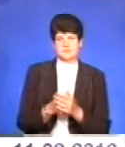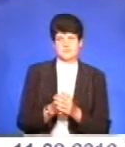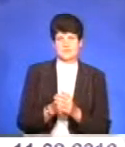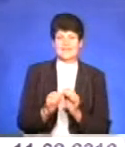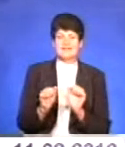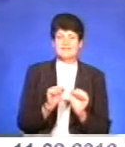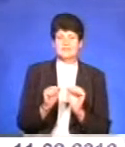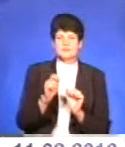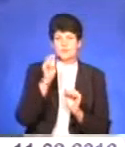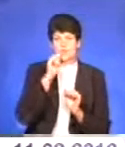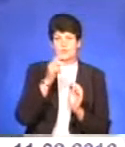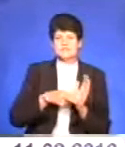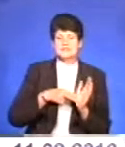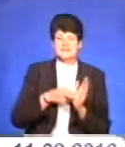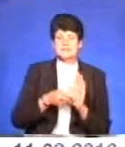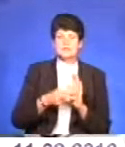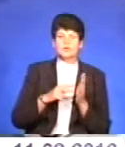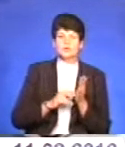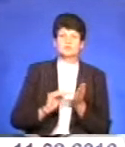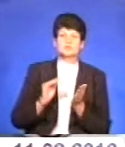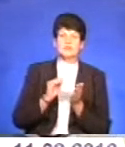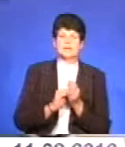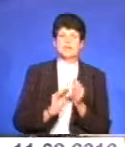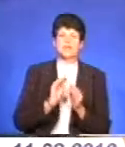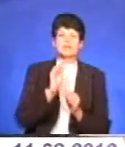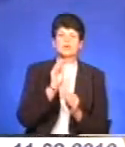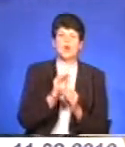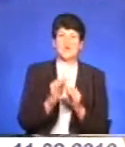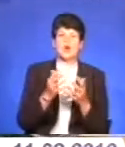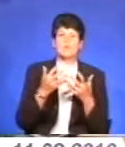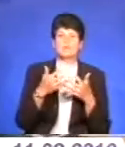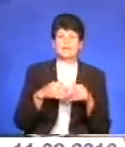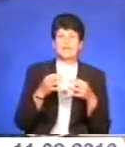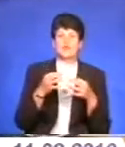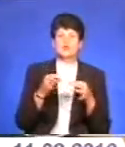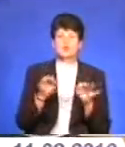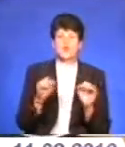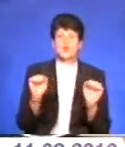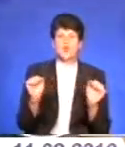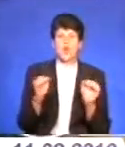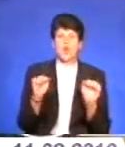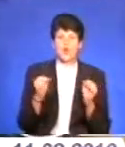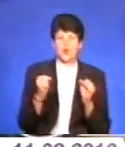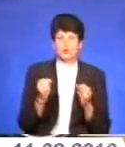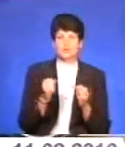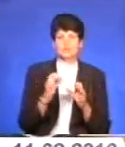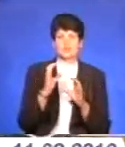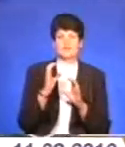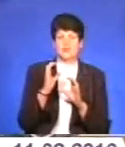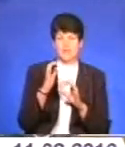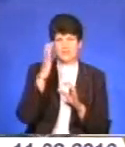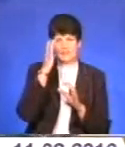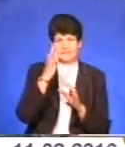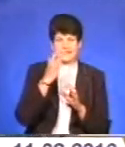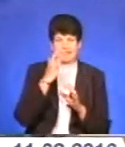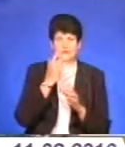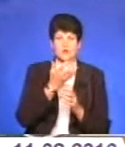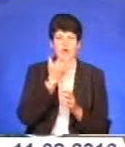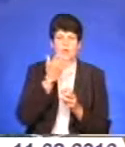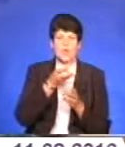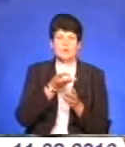Керівництво «Укрзалізниці» планує встановити додаткове обладнання, яке дозволить охолоджувати вагони перед подачею на перони влітку та обігрівати